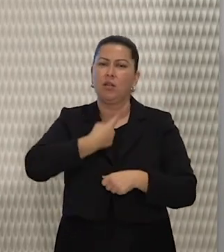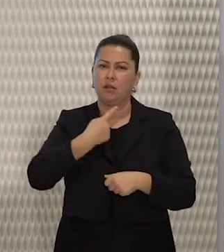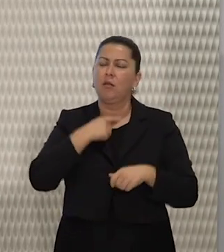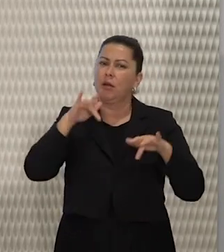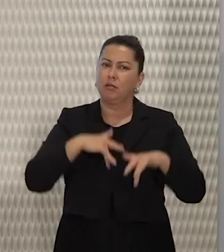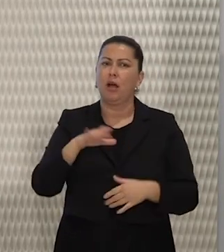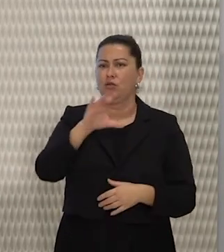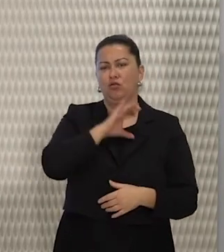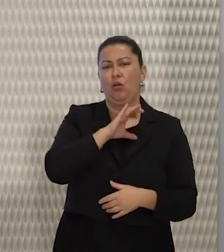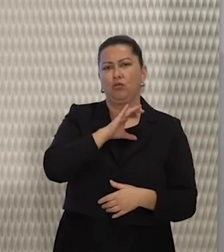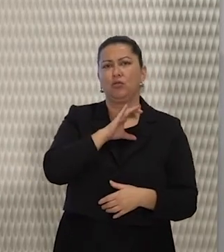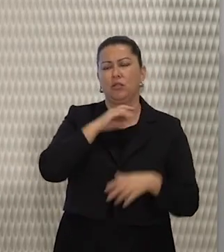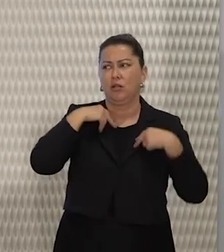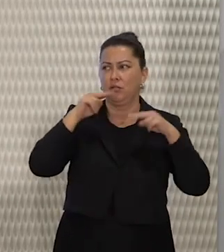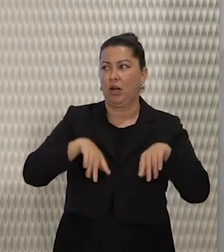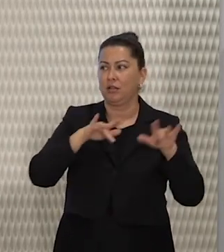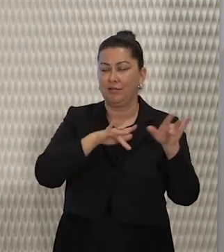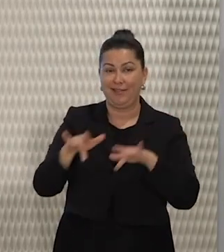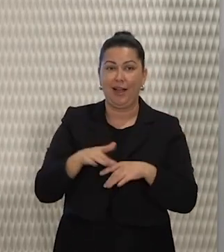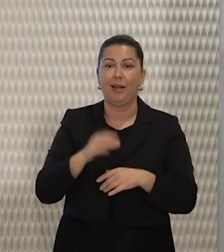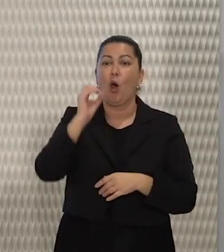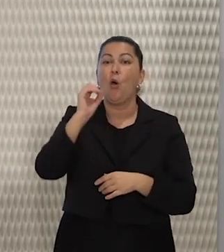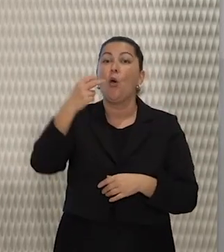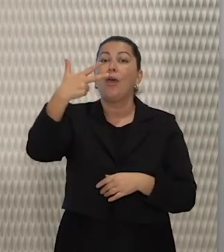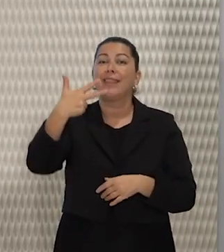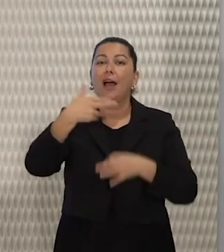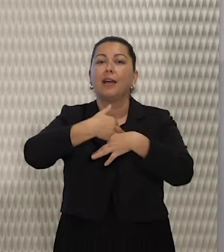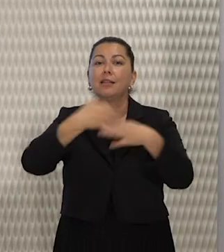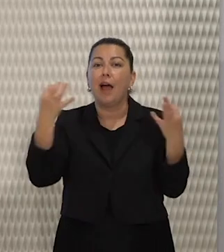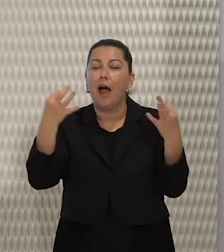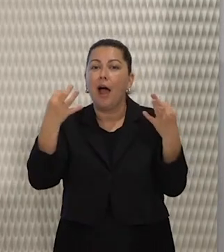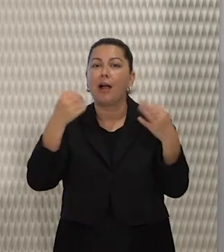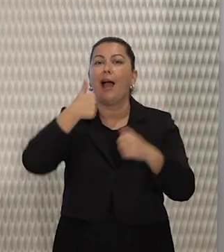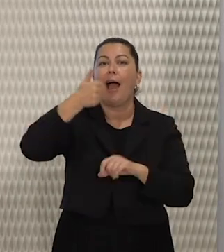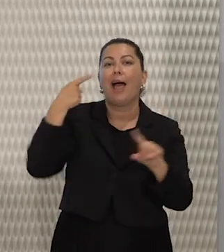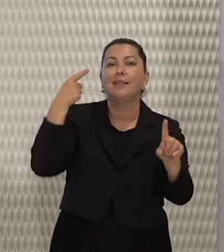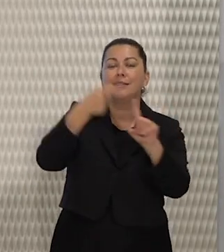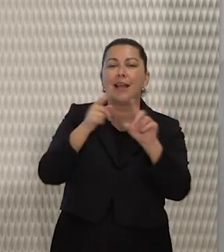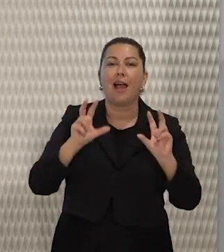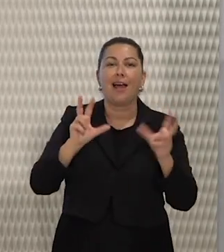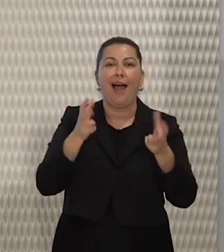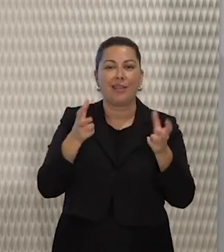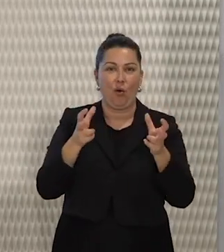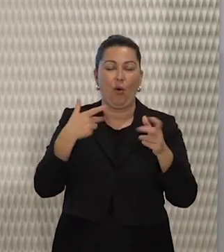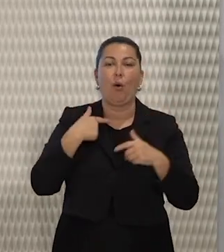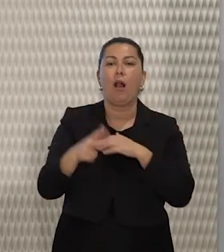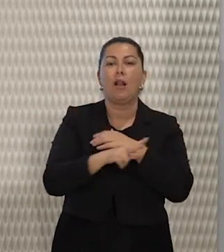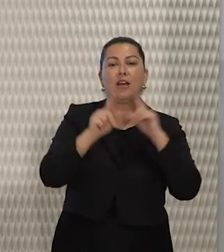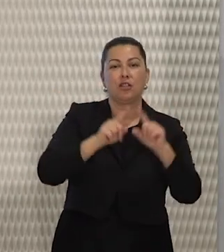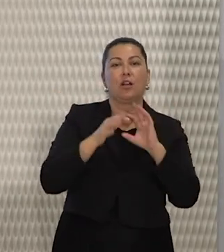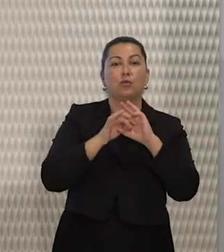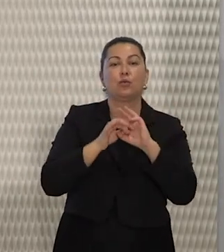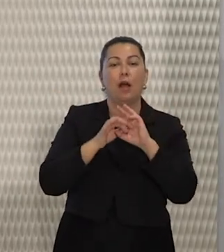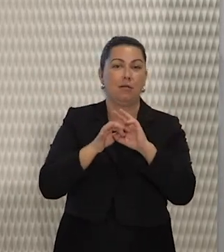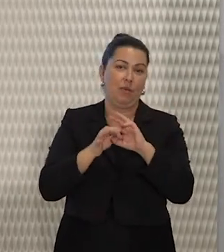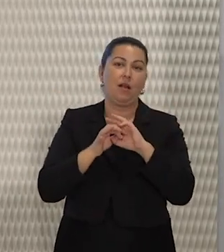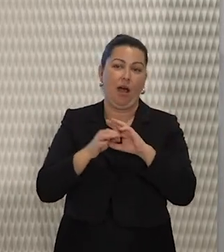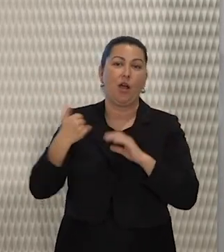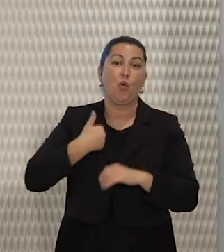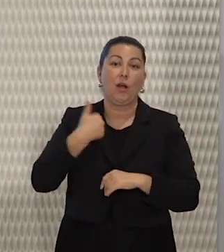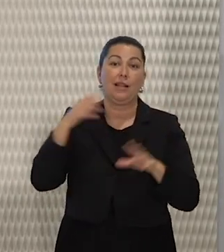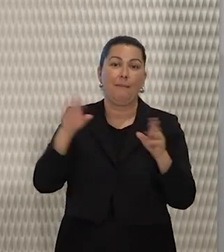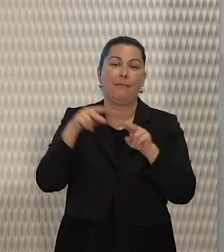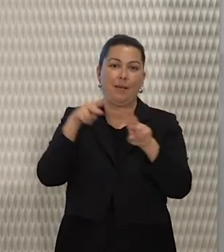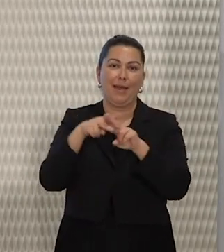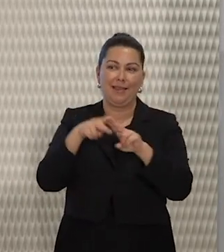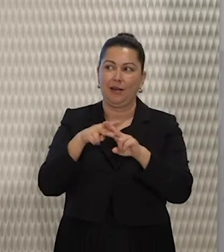Chance. Ein ganzer Ö3-Tag für ein Ziel. Lehrstellen für Jugendliche mit Behinderung. Gemeinsam